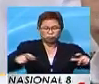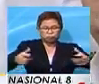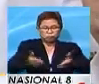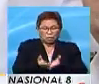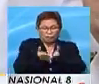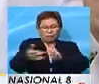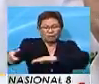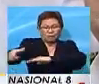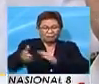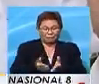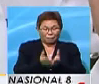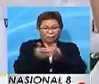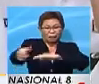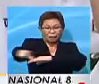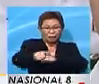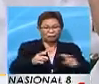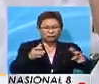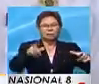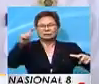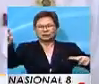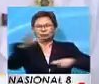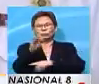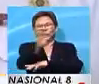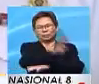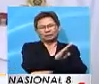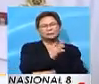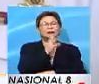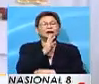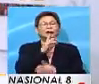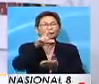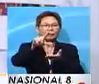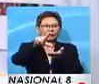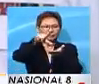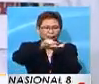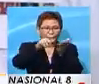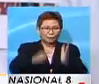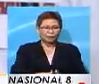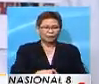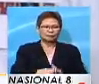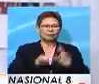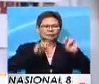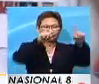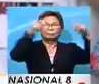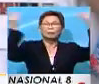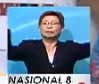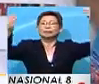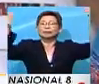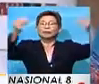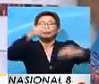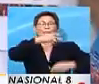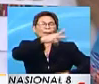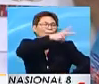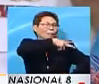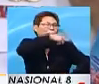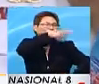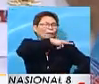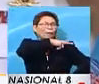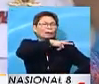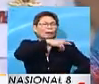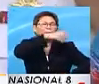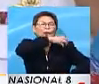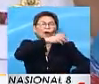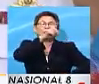armada timur dan Armada barat beliau bercakap kepada media selepas menghadiri Majlis pemakaian pangkat pegawai